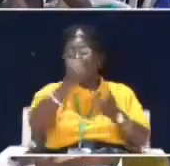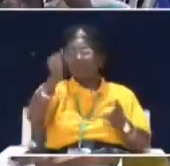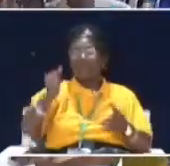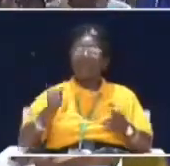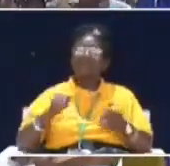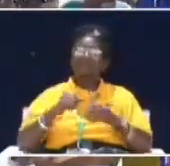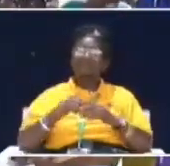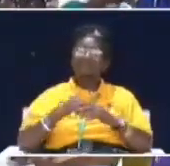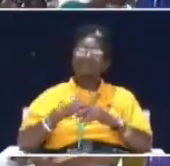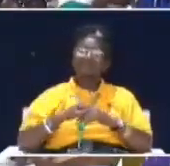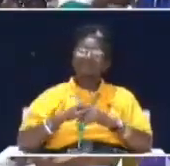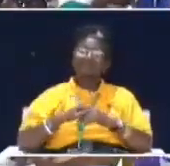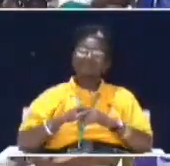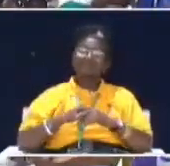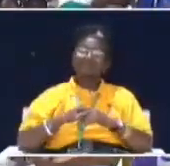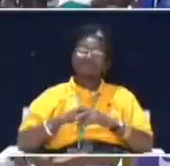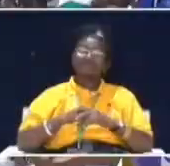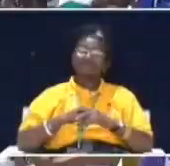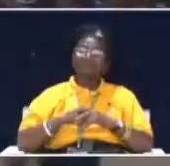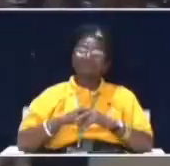Orí lẹ máa jẹ́.